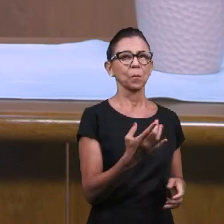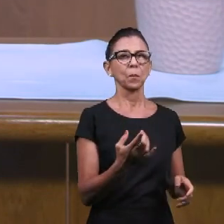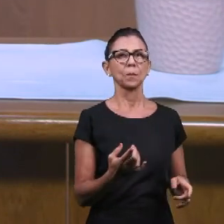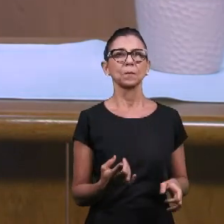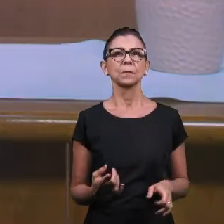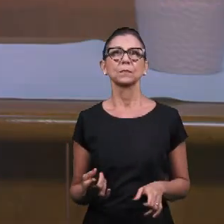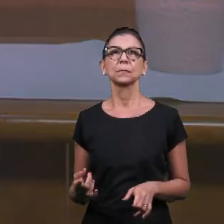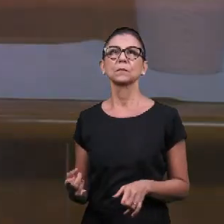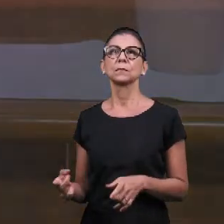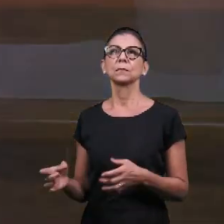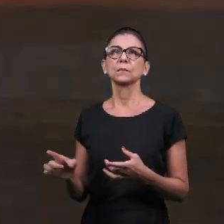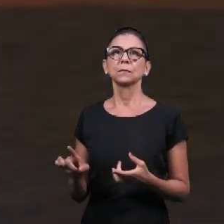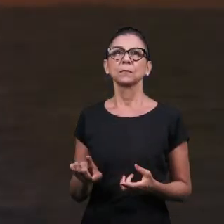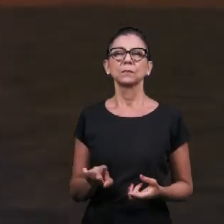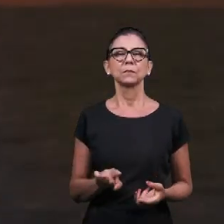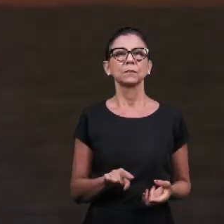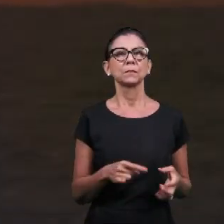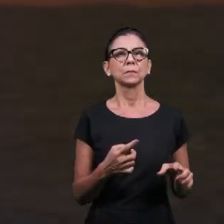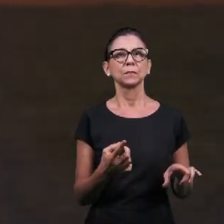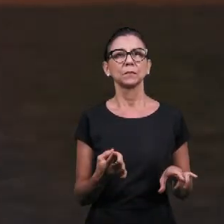Иисуса Христа.